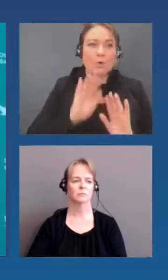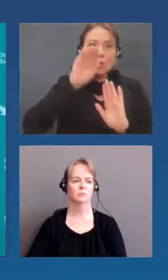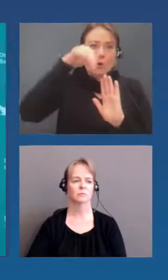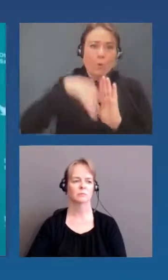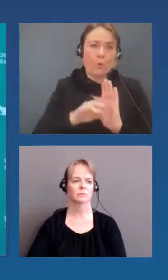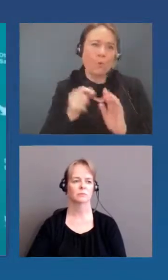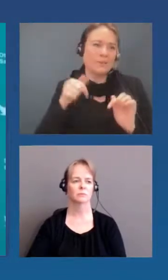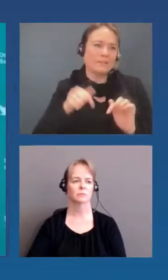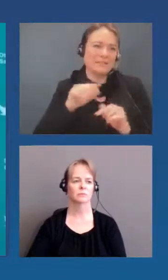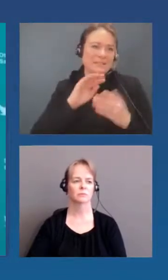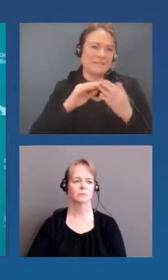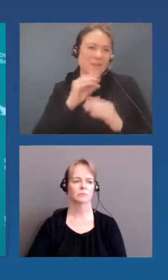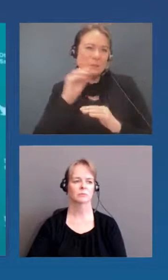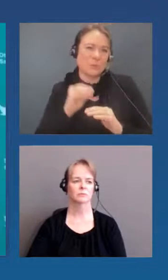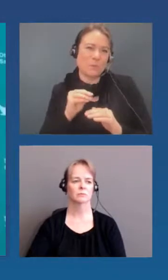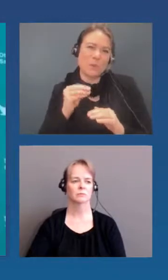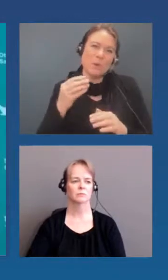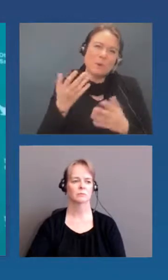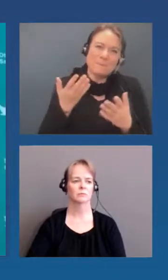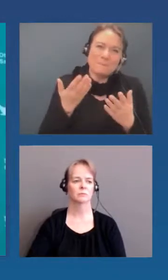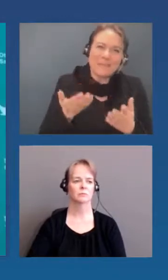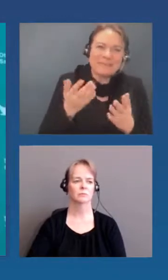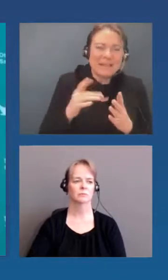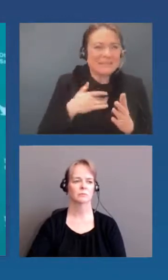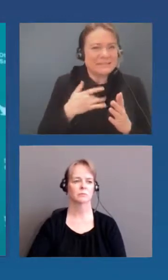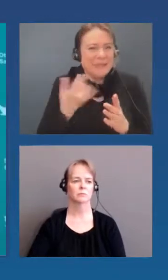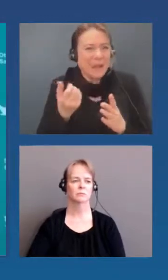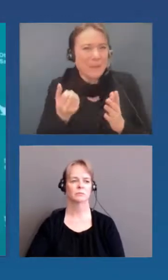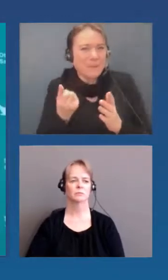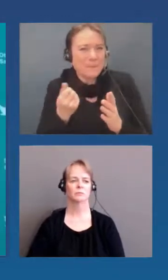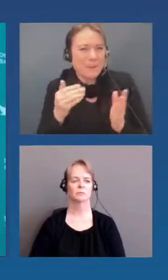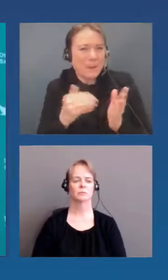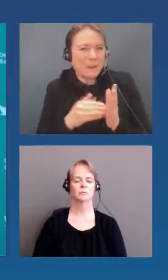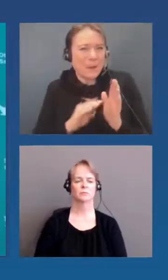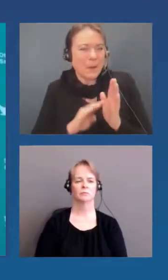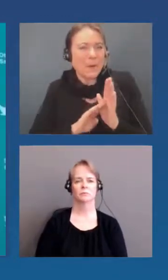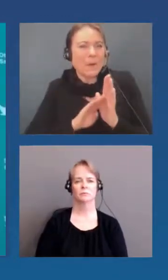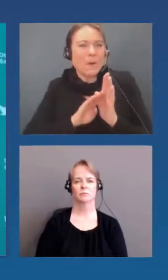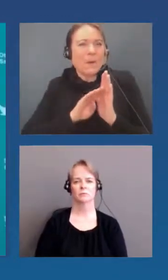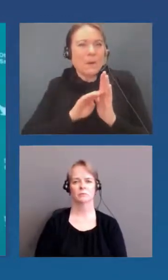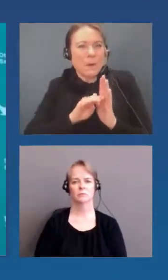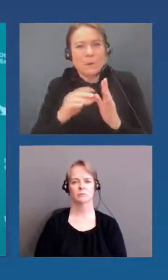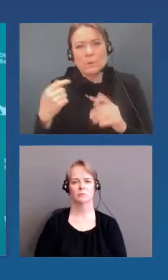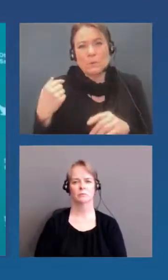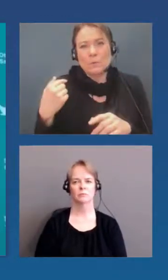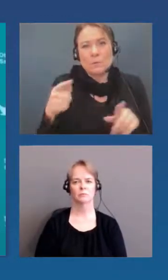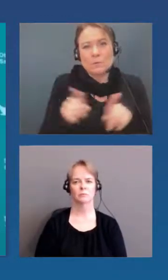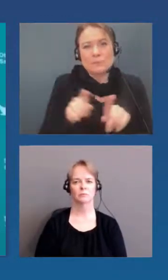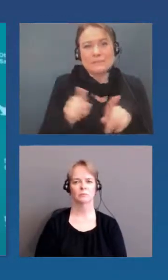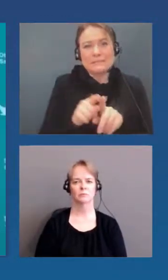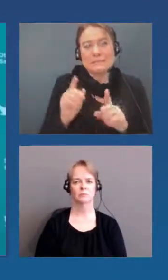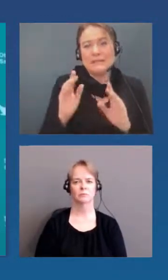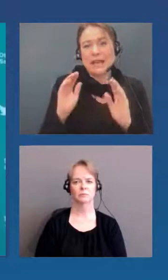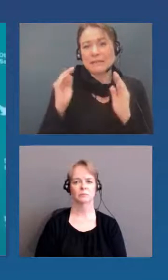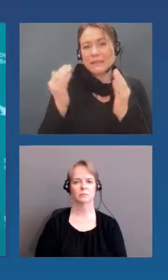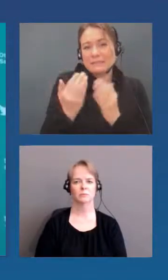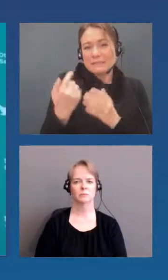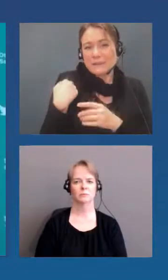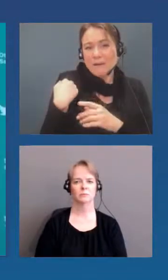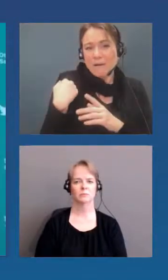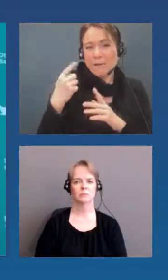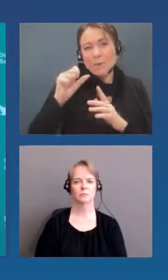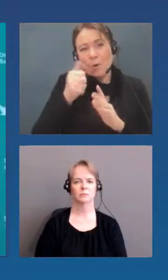maintenant, oui, on voit une autre augmentation, mais il y a aussi une en décembre Alors, pour nous, c'est comme